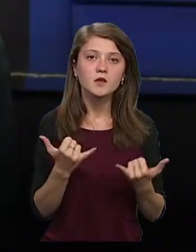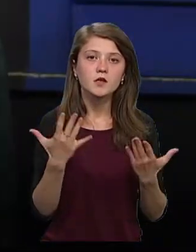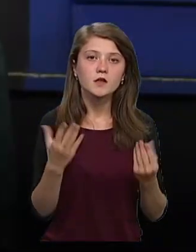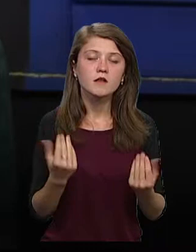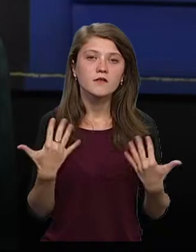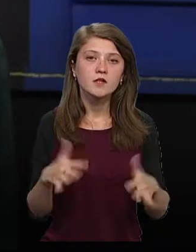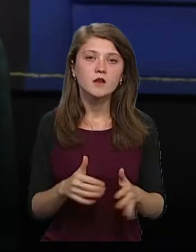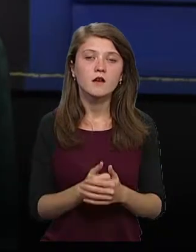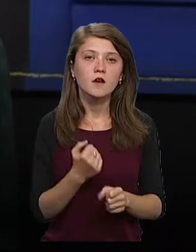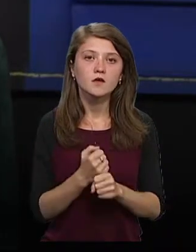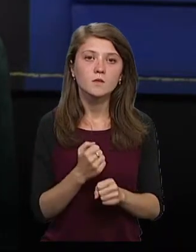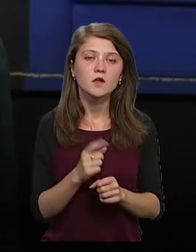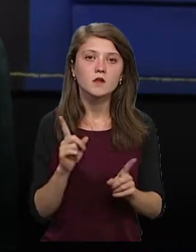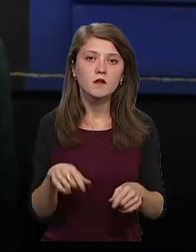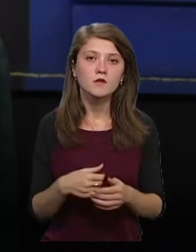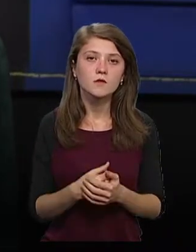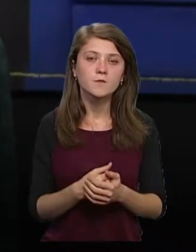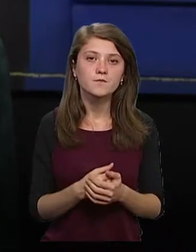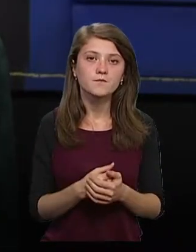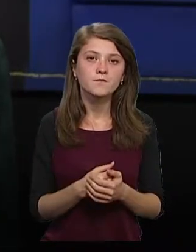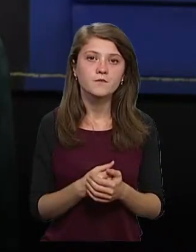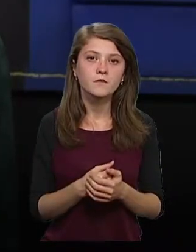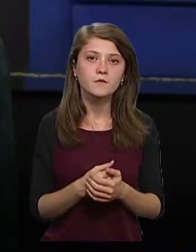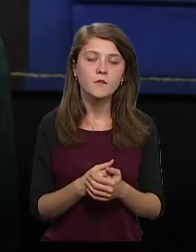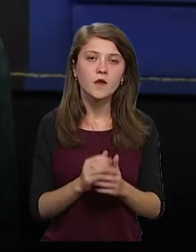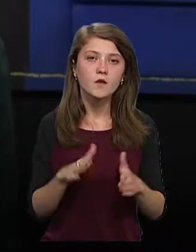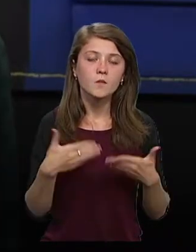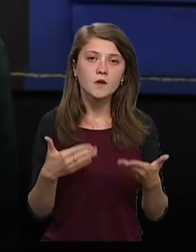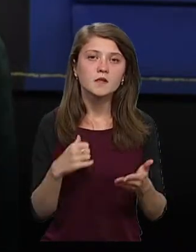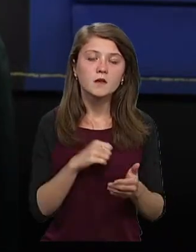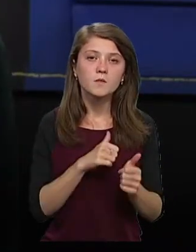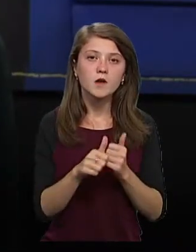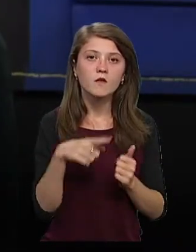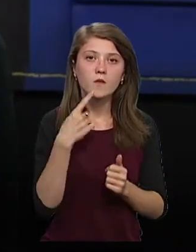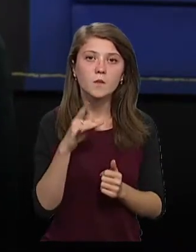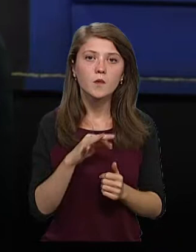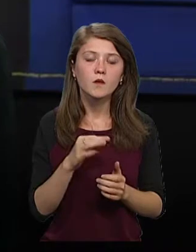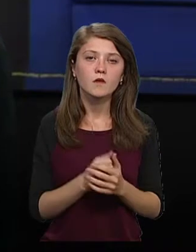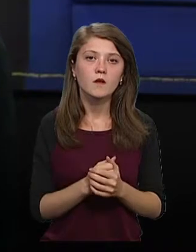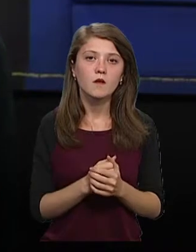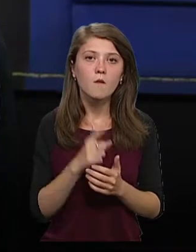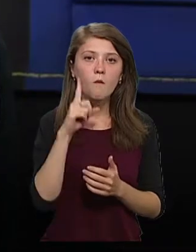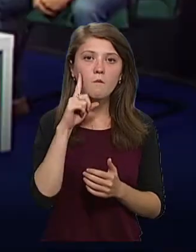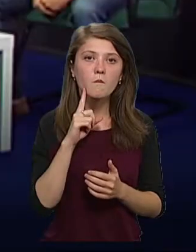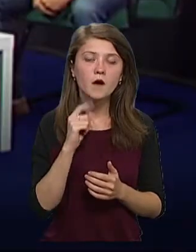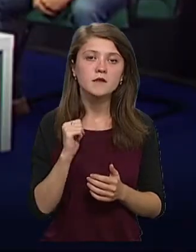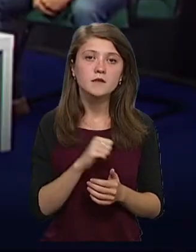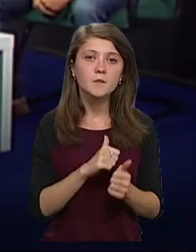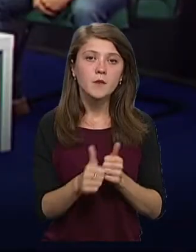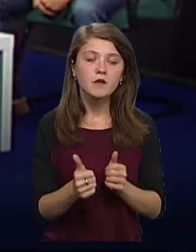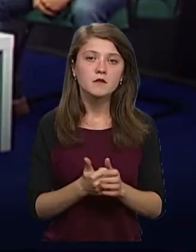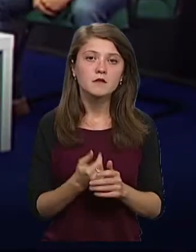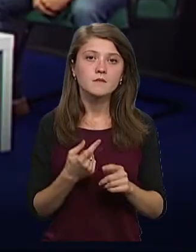день вже розроблені теж методичні рекомендації. І насамперед ми говоримо про компактність насамперед і